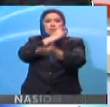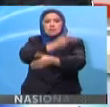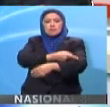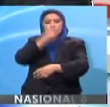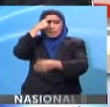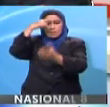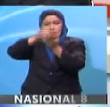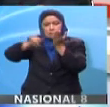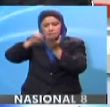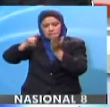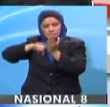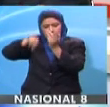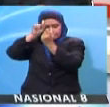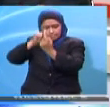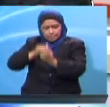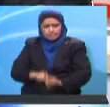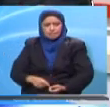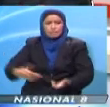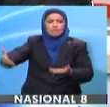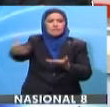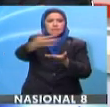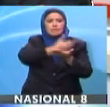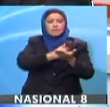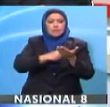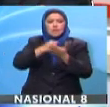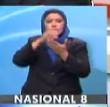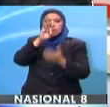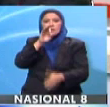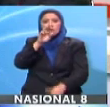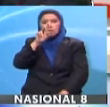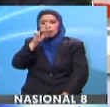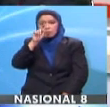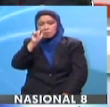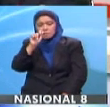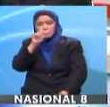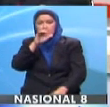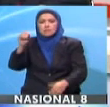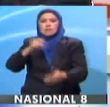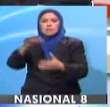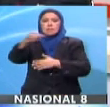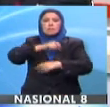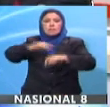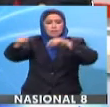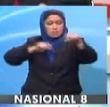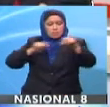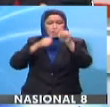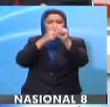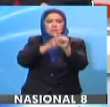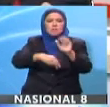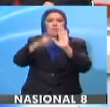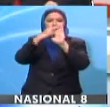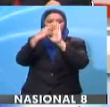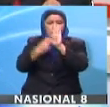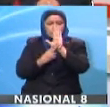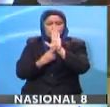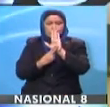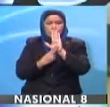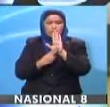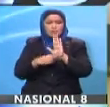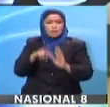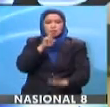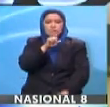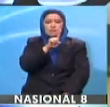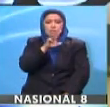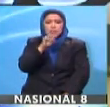menyiasat secara terperinci mengumpul fakta dan mengambil tindakan sewajarnya mengikut undang-undang 1mdb juga